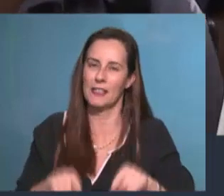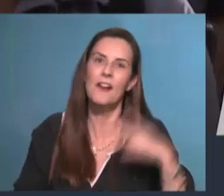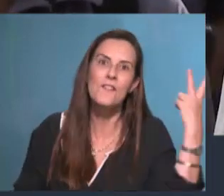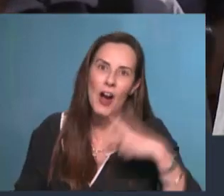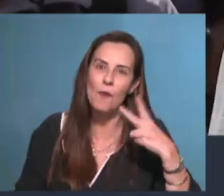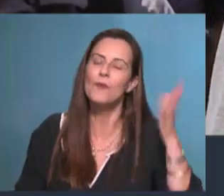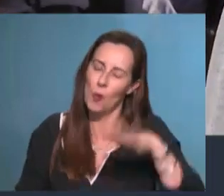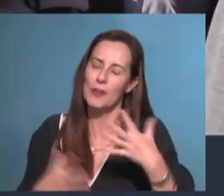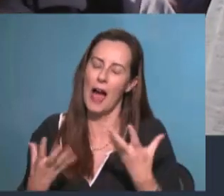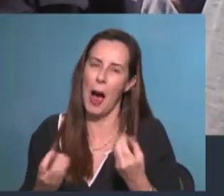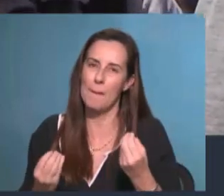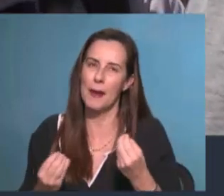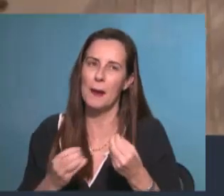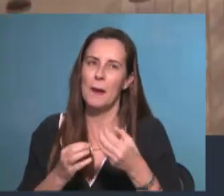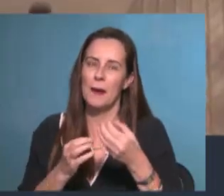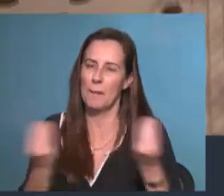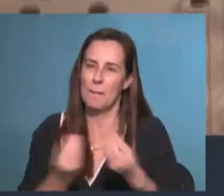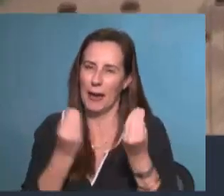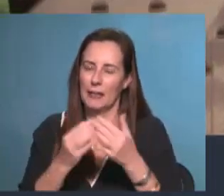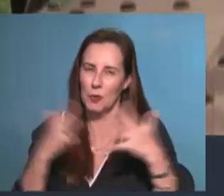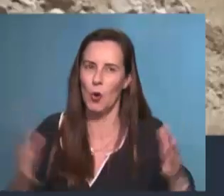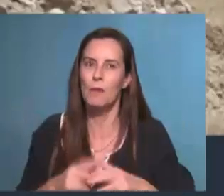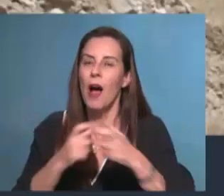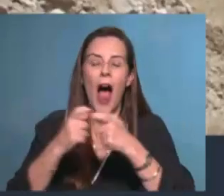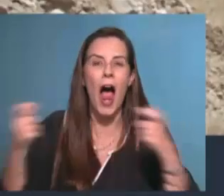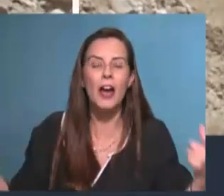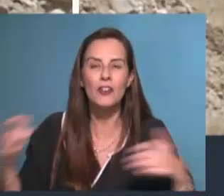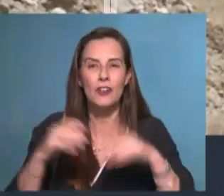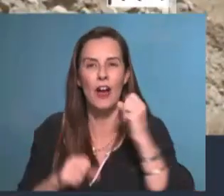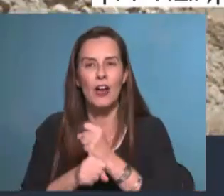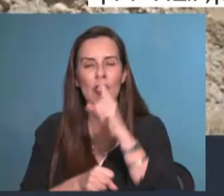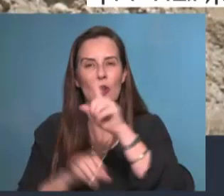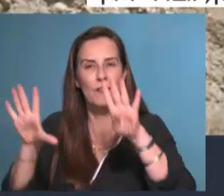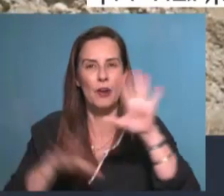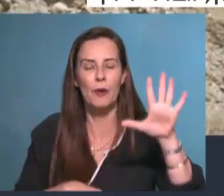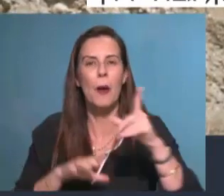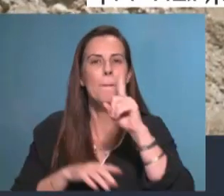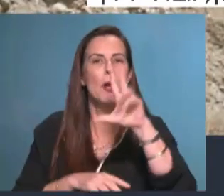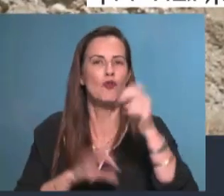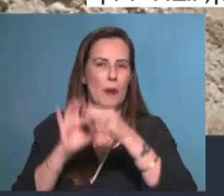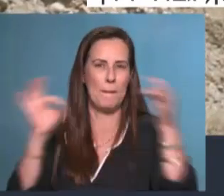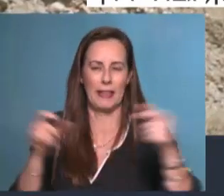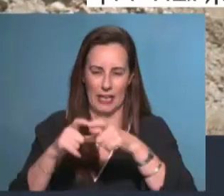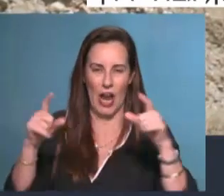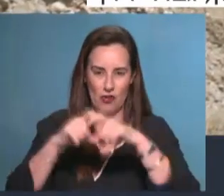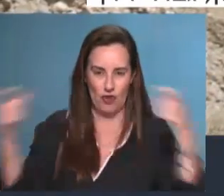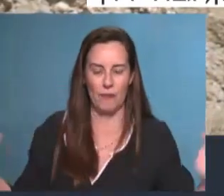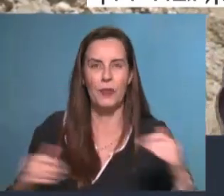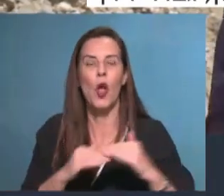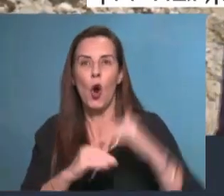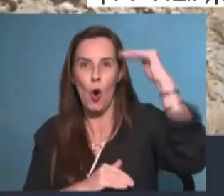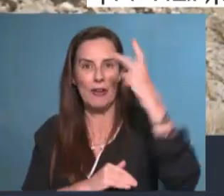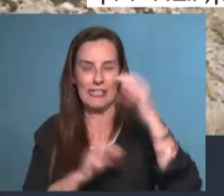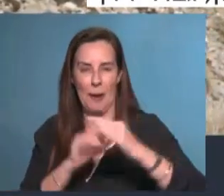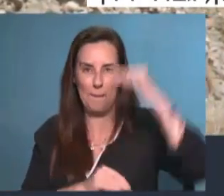בעוד הרבה מאוד פרקים גדולים. אורכו של הגשר הזה שנבנה ב-1905 הוא כ-130 מטרים. הוא נמצא בגובה 20 מטרים